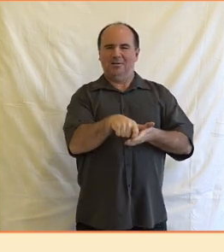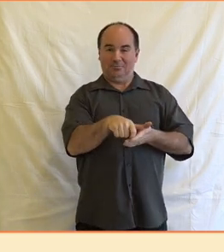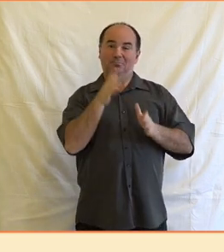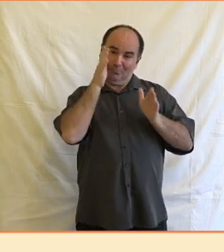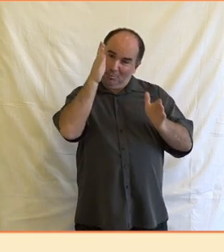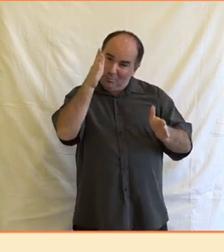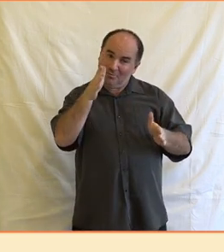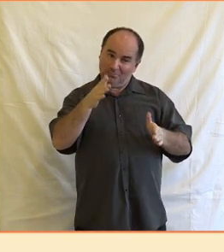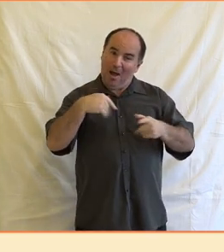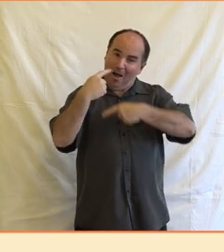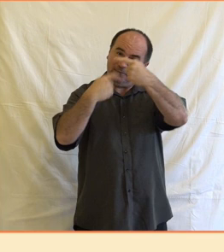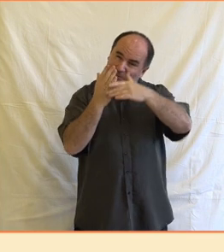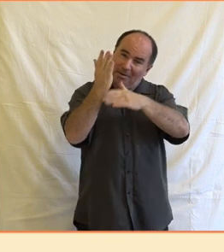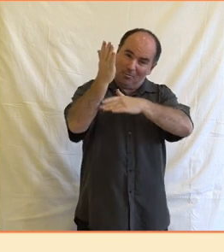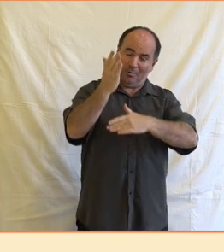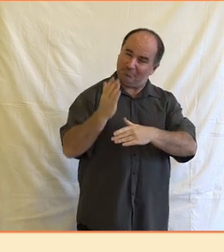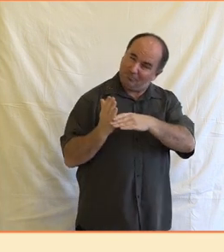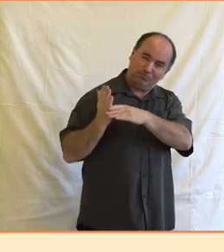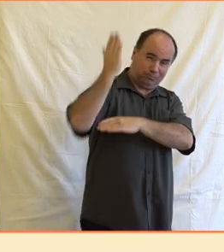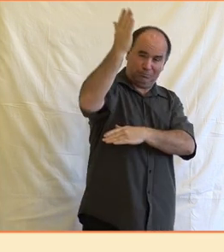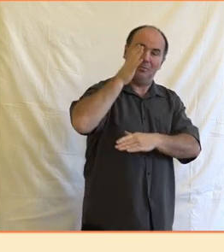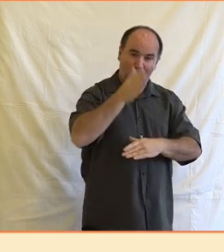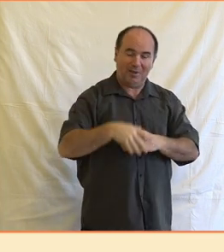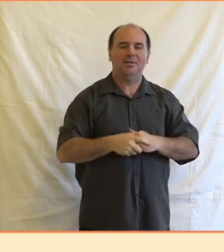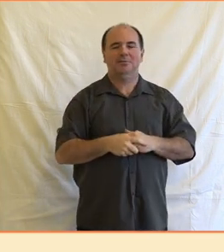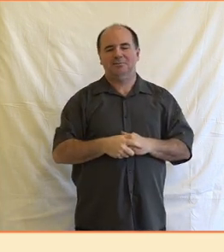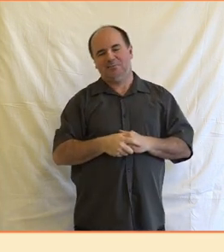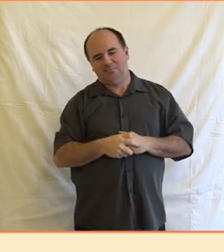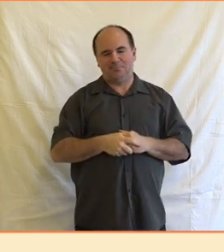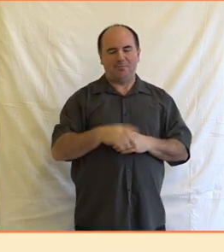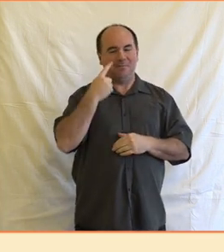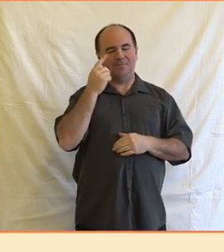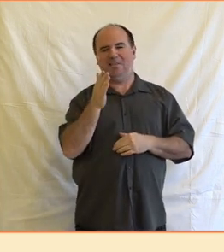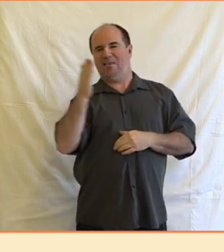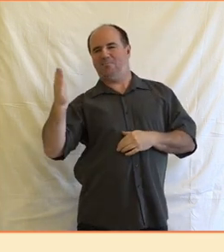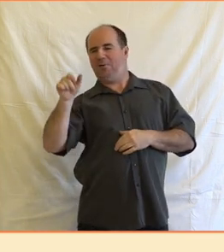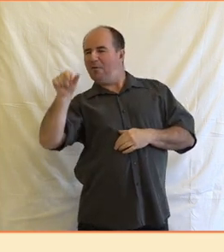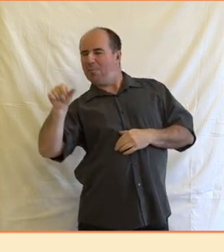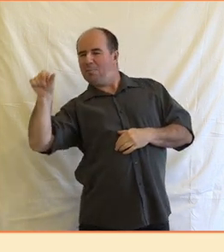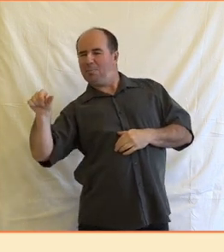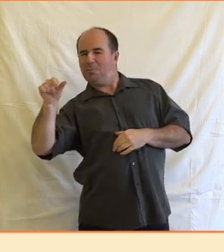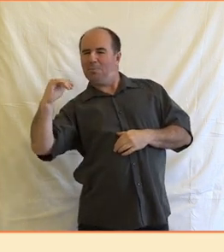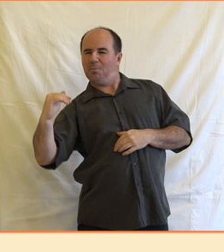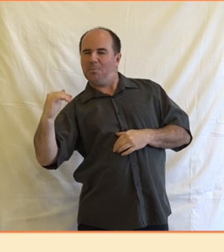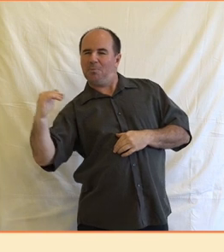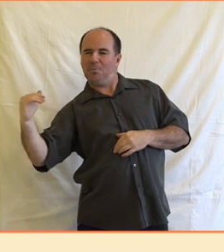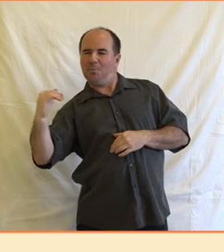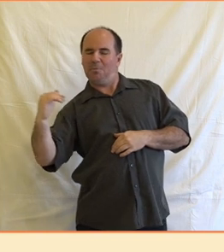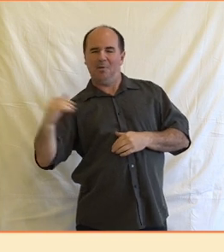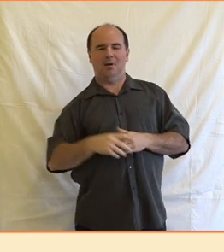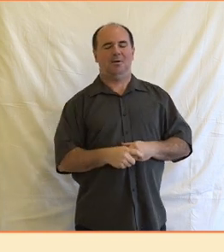technologickým vývojem a nástupem. Vidíte, že Je tady skepse u